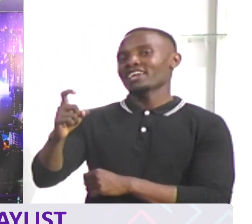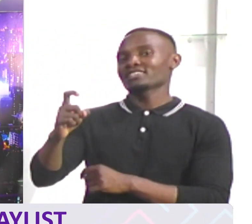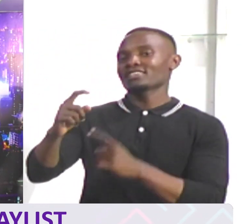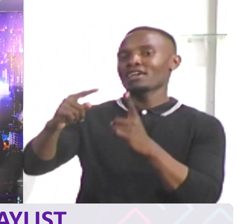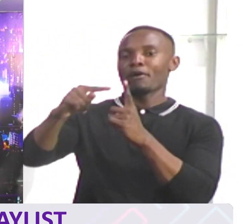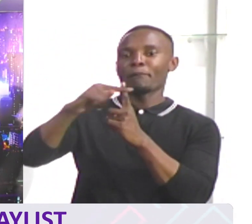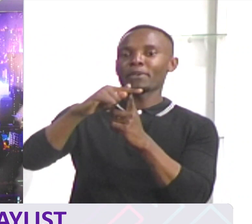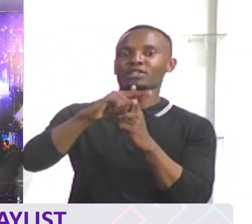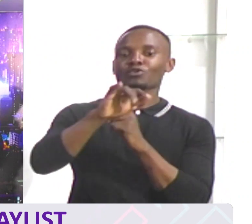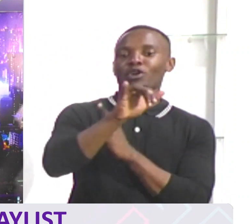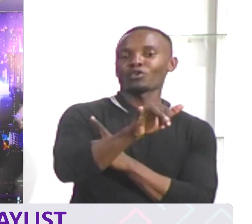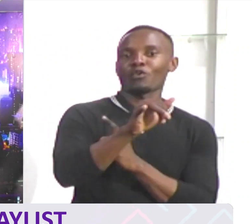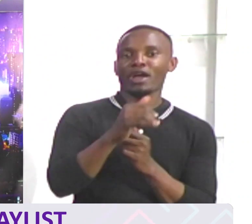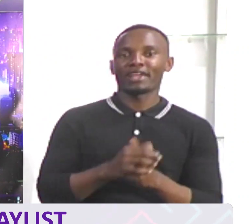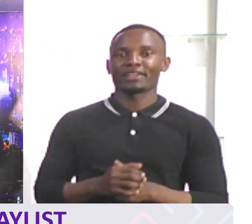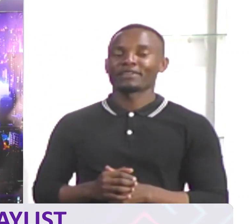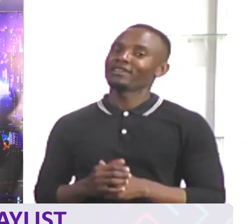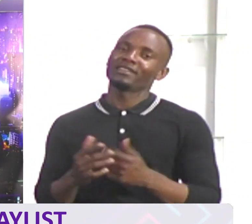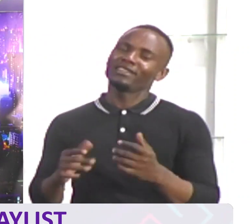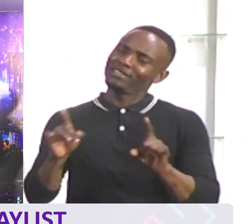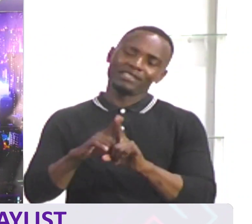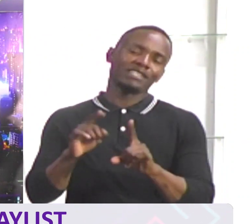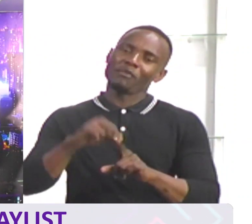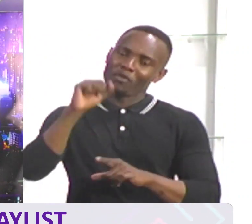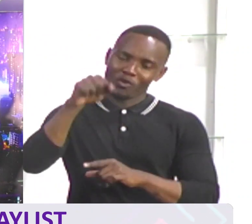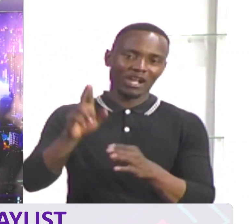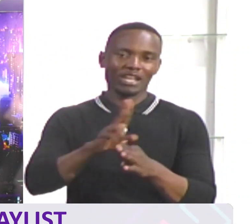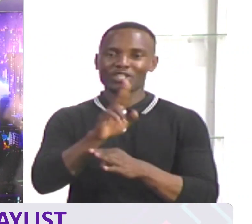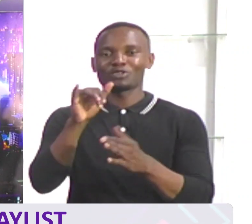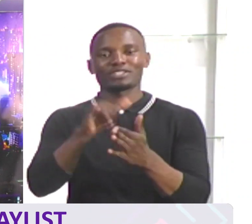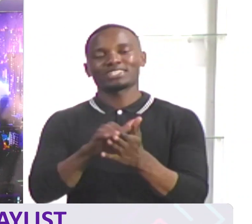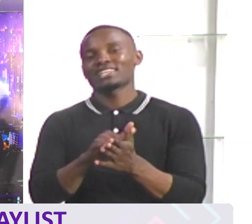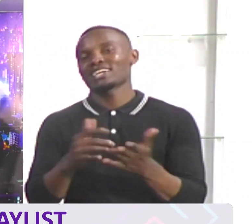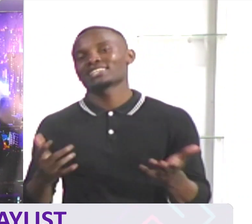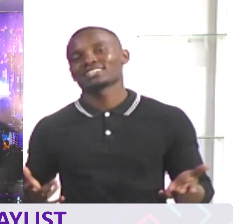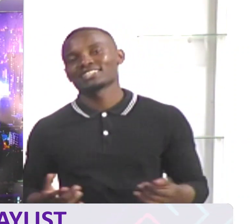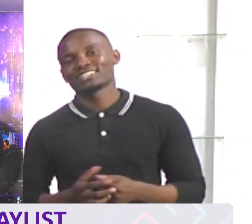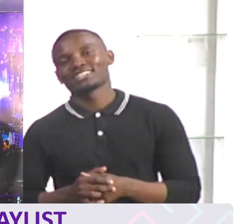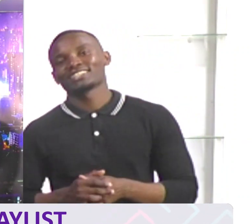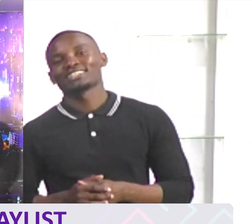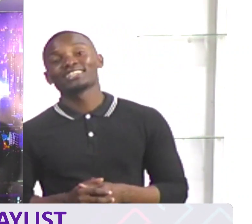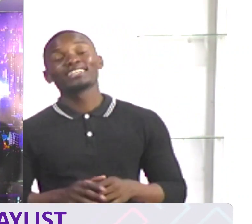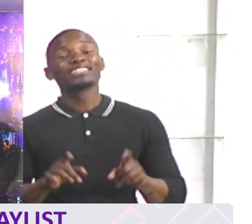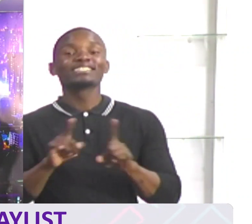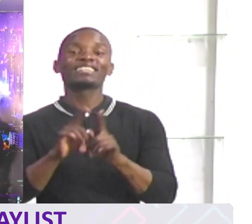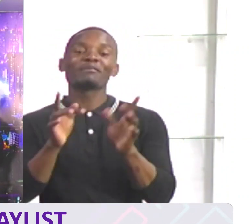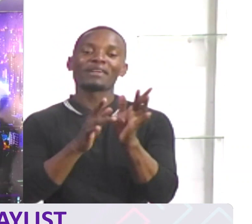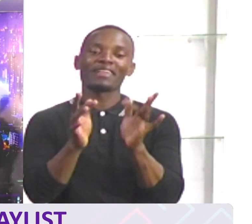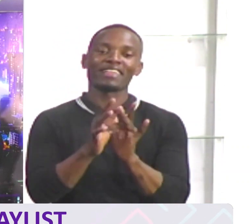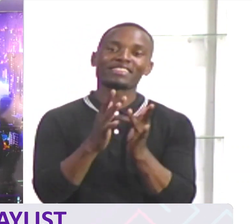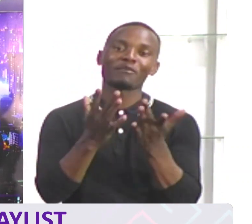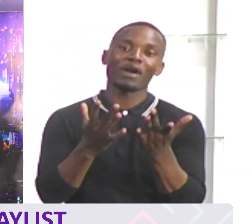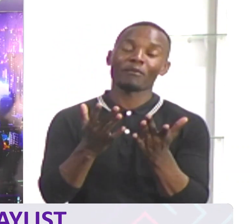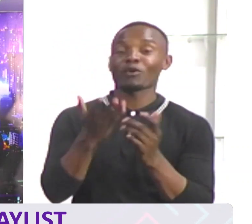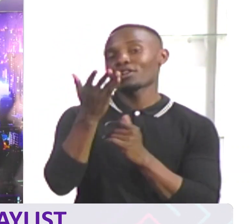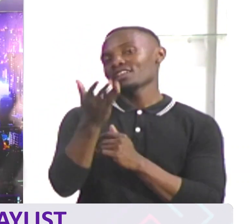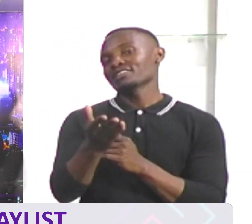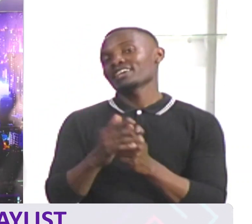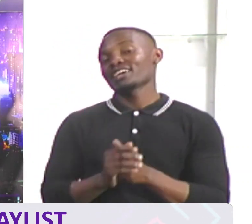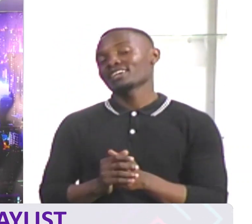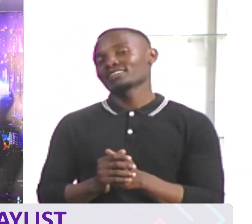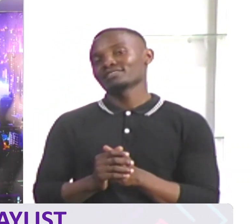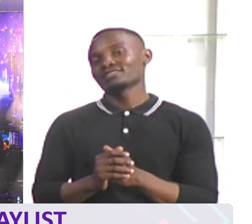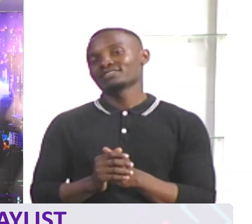shilingi moja toa moja yake nyingine ina apply to x na y na pale pale biblos pale kwa hata master teacher saa jamaa mwenyewe kwa to